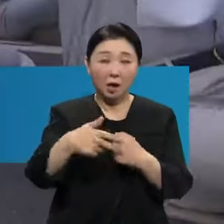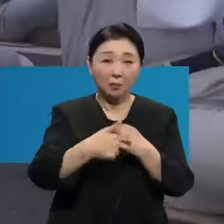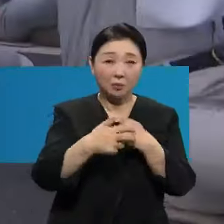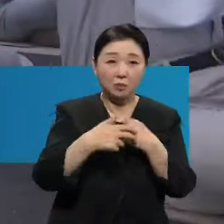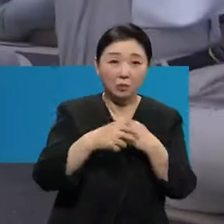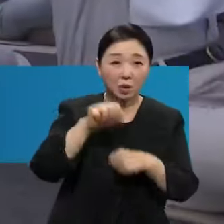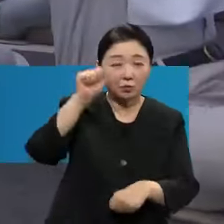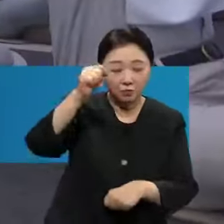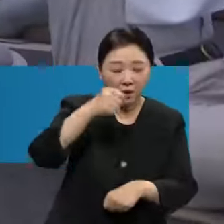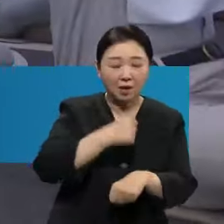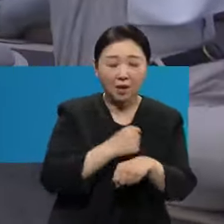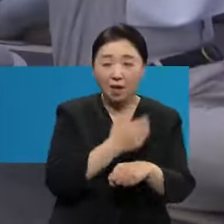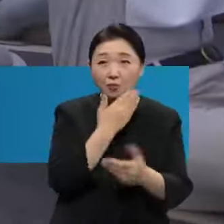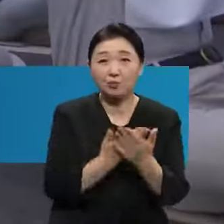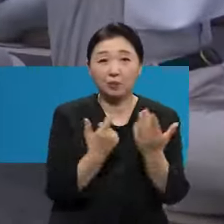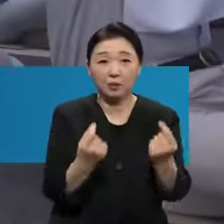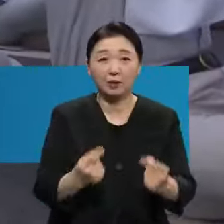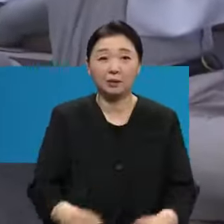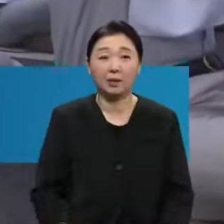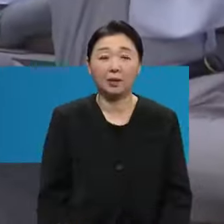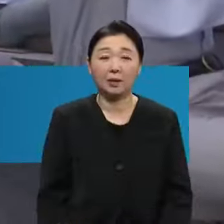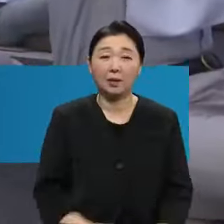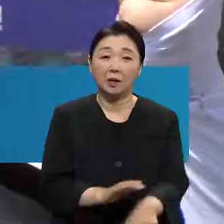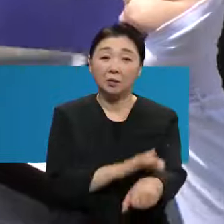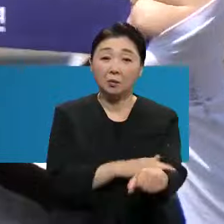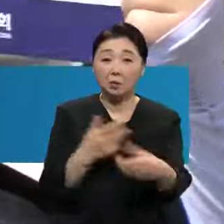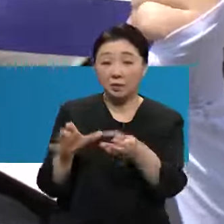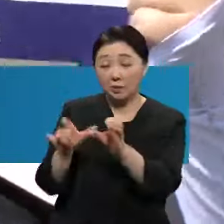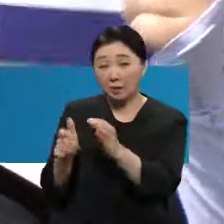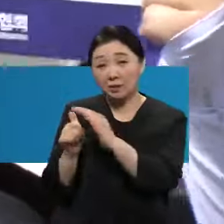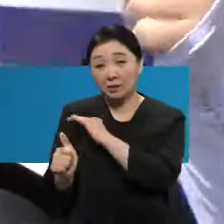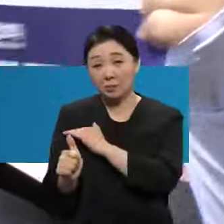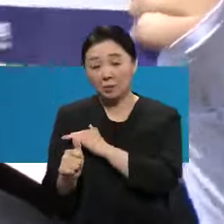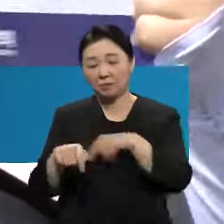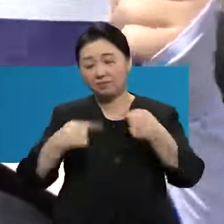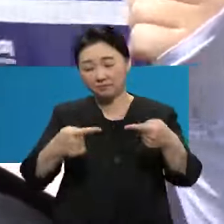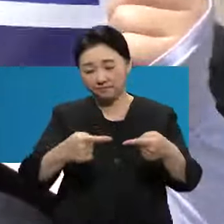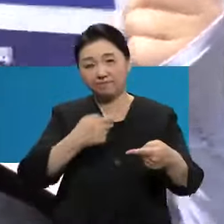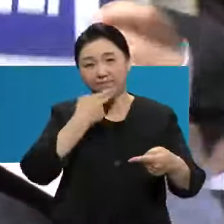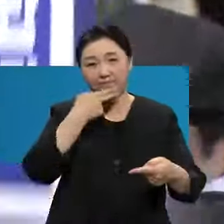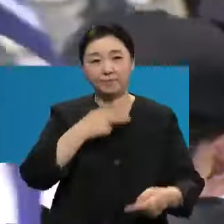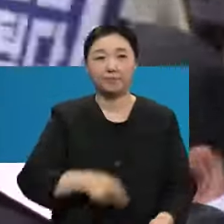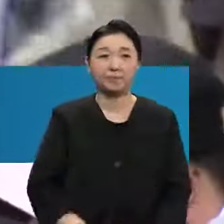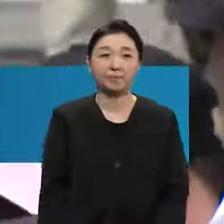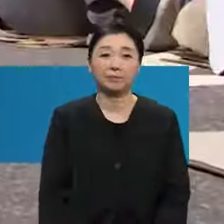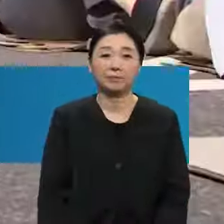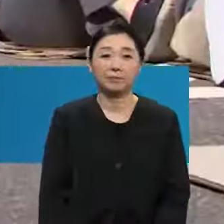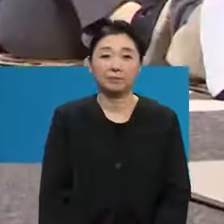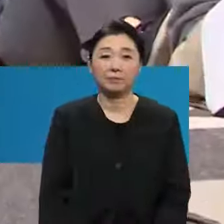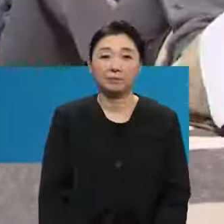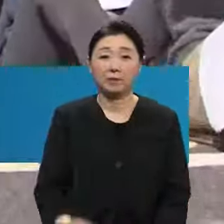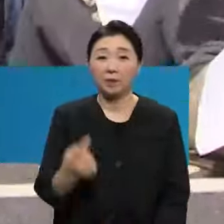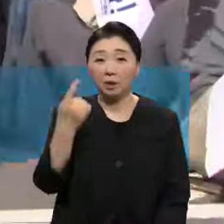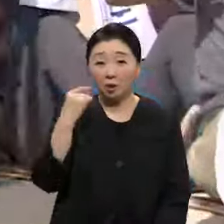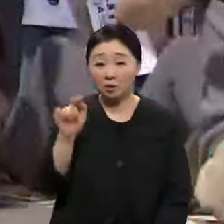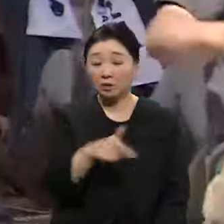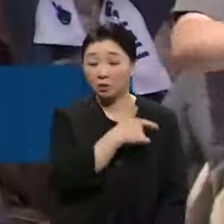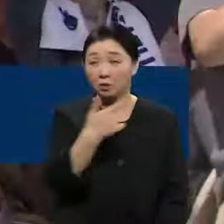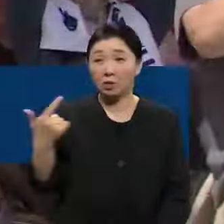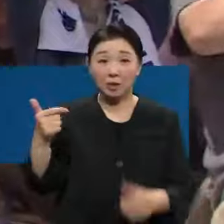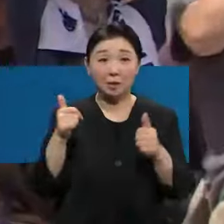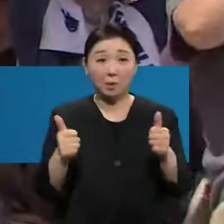구심점이 될 걸로 보입니다 다만 전공의 단체 대표는 불참 의사를 밝혔습니다 앞서 어제 저녁